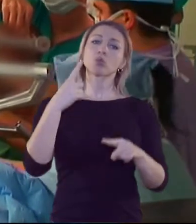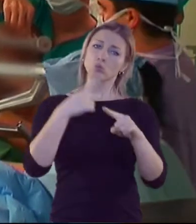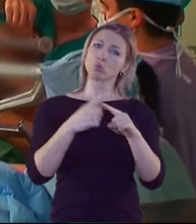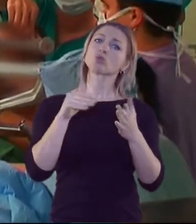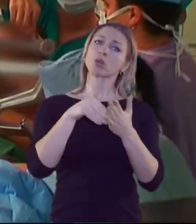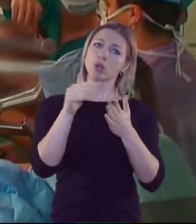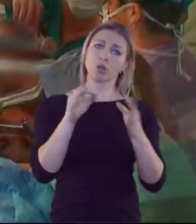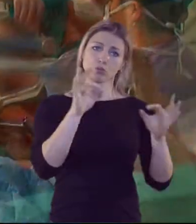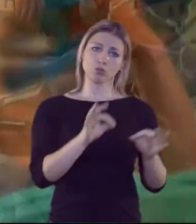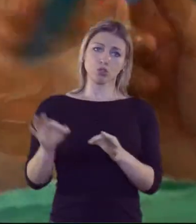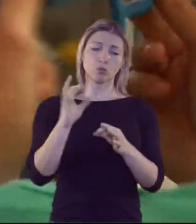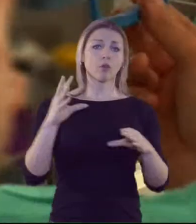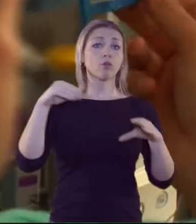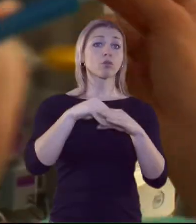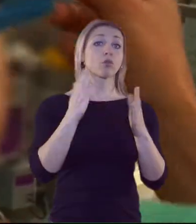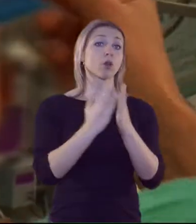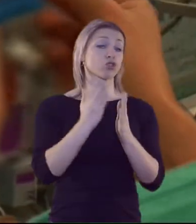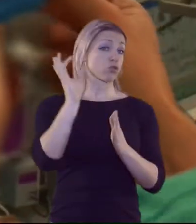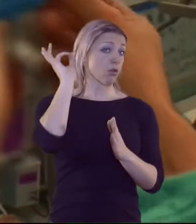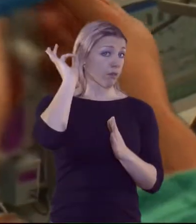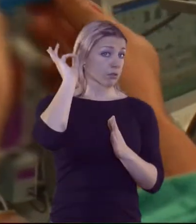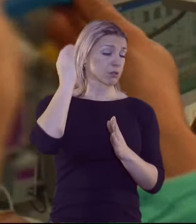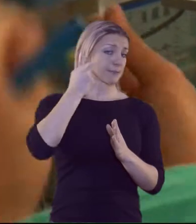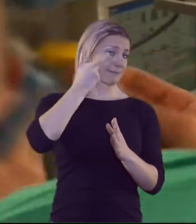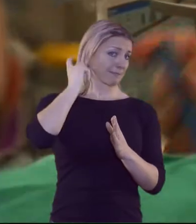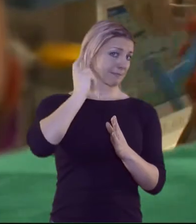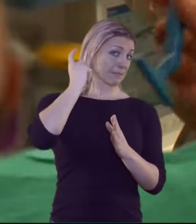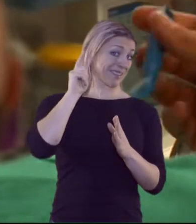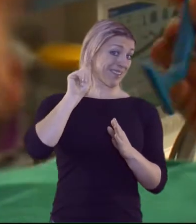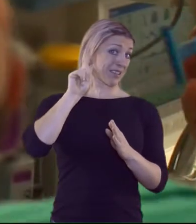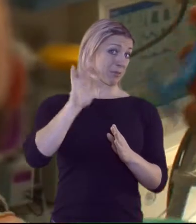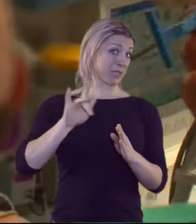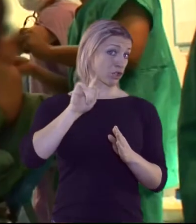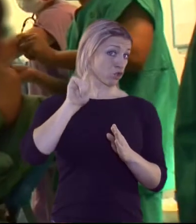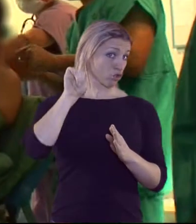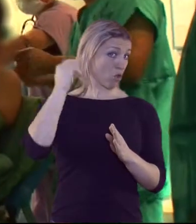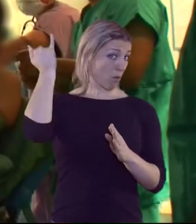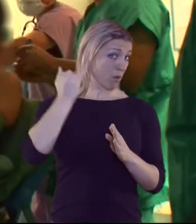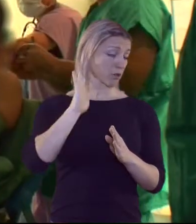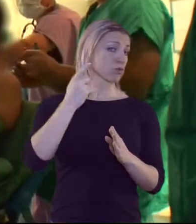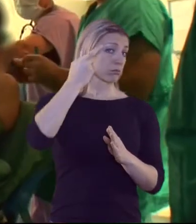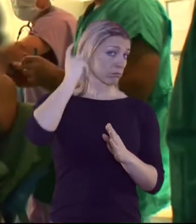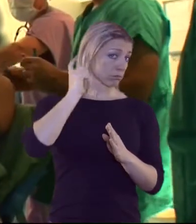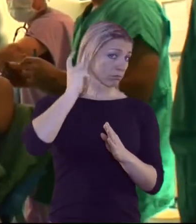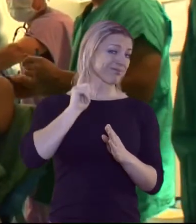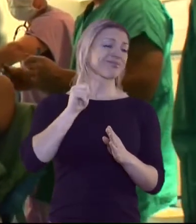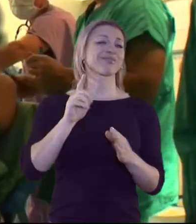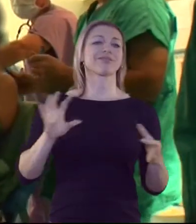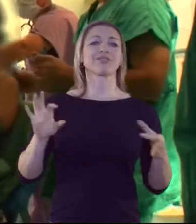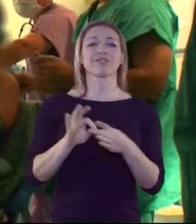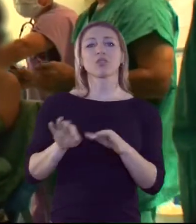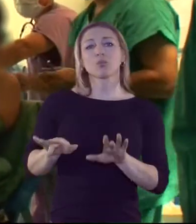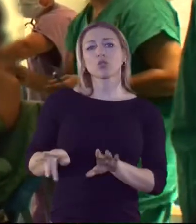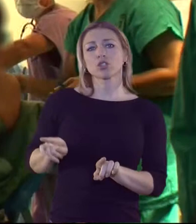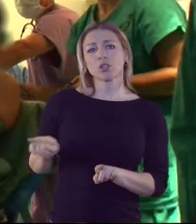předoperační příprava, do které patří i oholení hlavy v místě, kde bude probíhat operace. Počítačová navigace je absolutní nutností